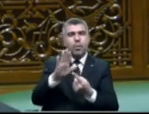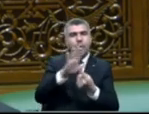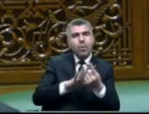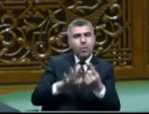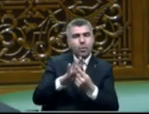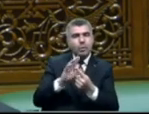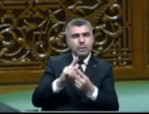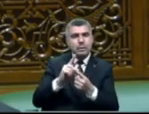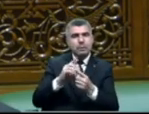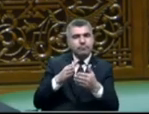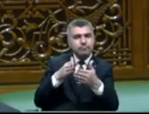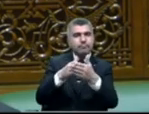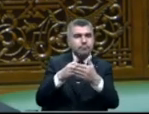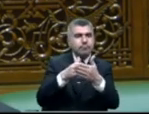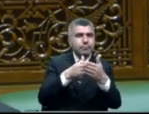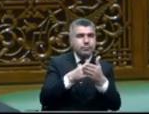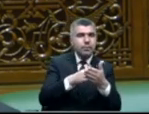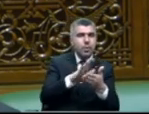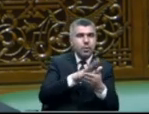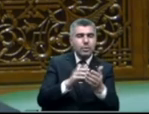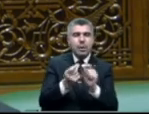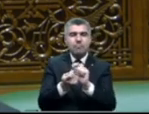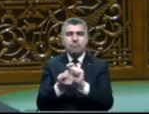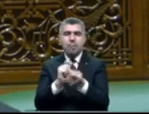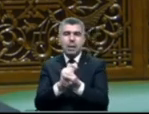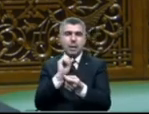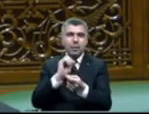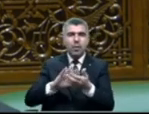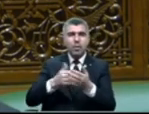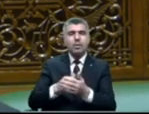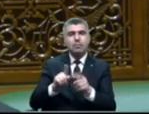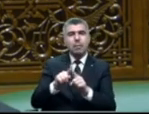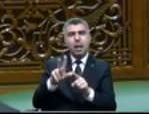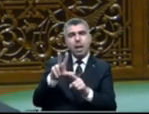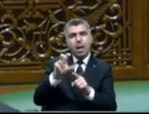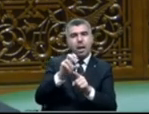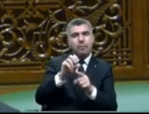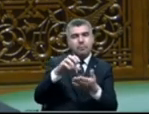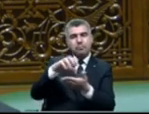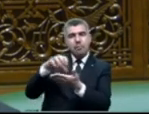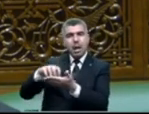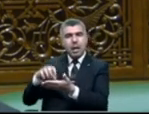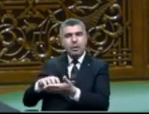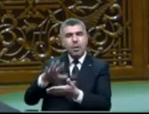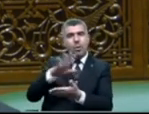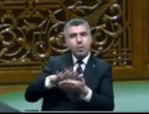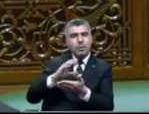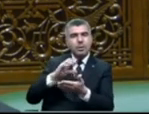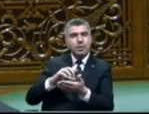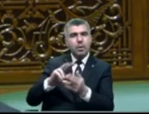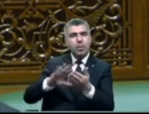أمام التحديات خصوصا ديك المرتبطة بالتغييرات المناخية واللي كي تنعرفوا في عدة مناطق بلادنا صبحات